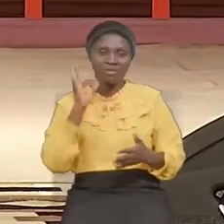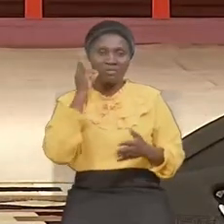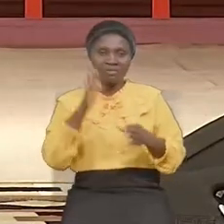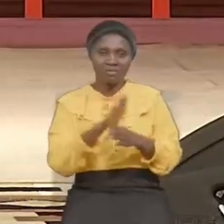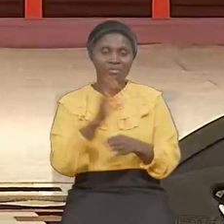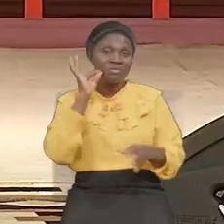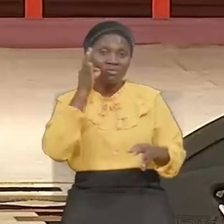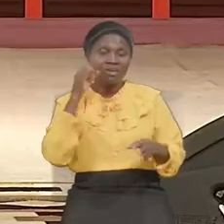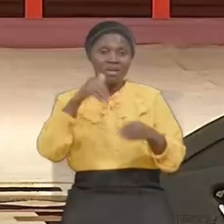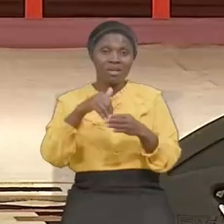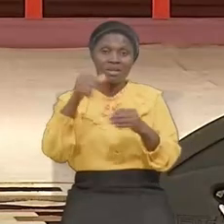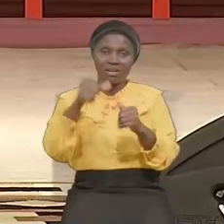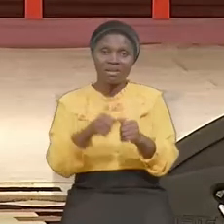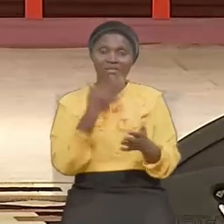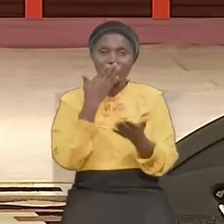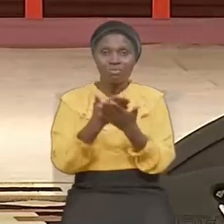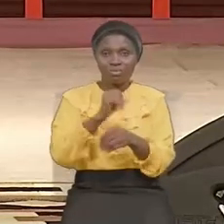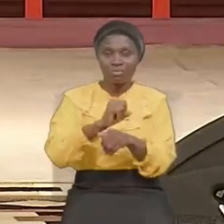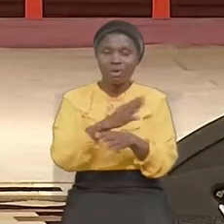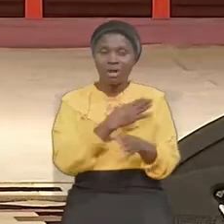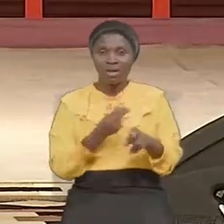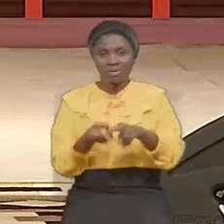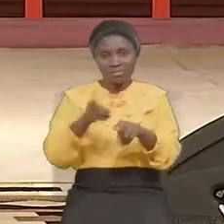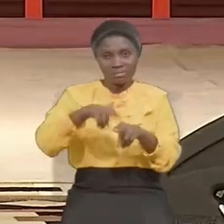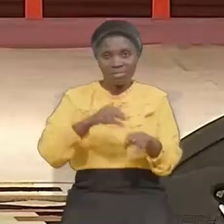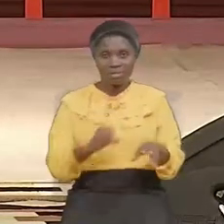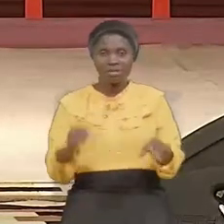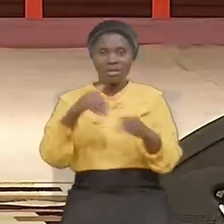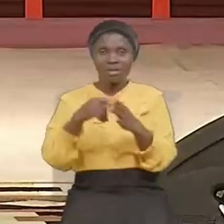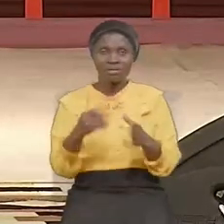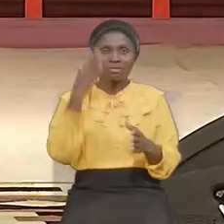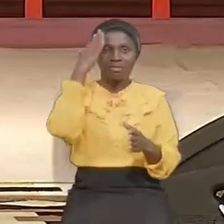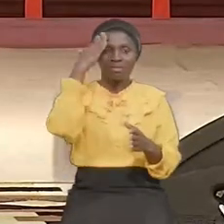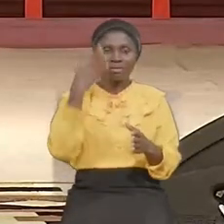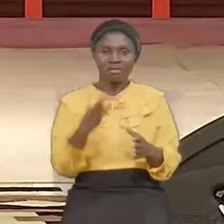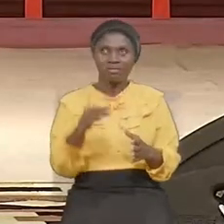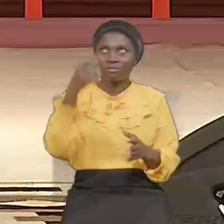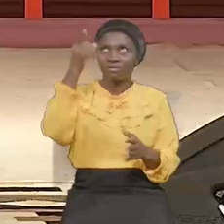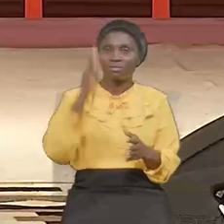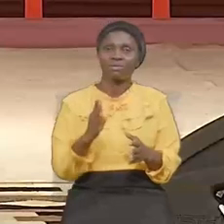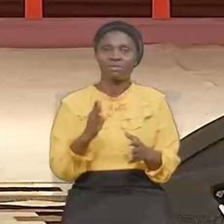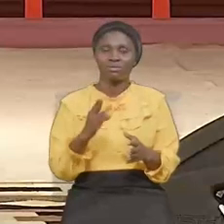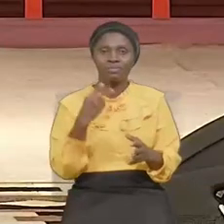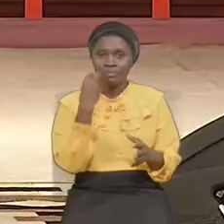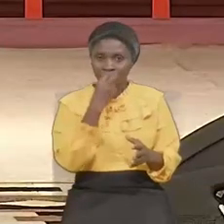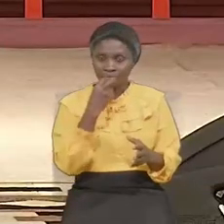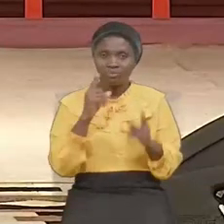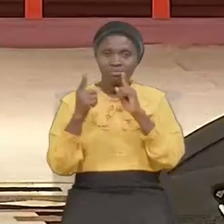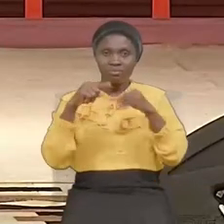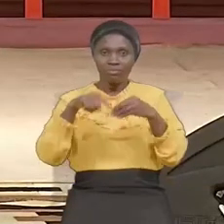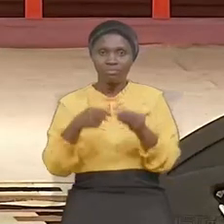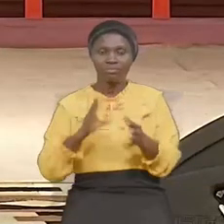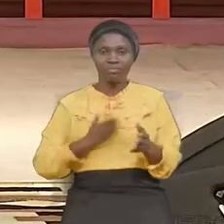bonnes œuvres et croissant par la connaissance de Dieu. Il parle de notre dignité